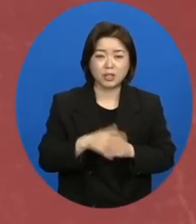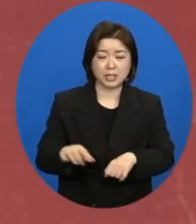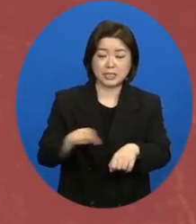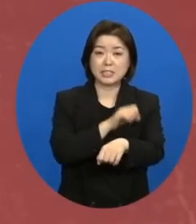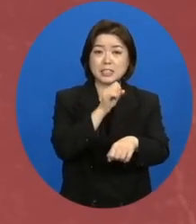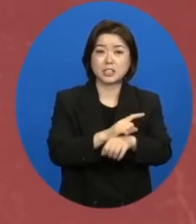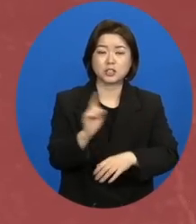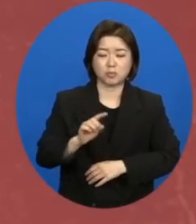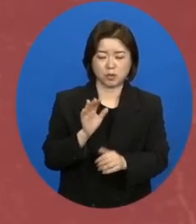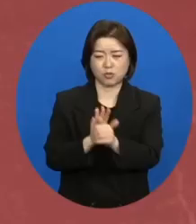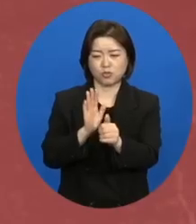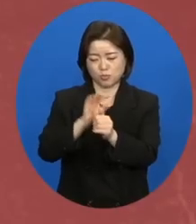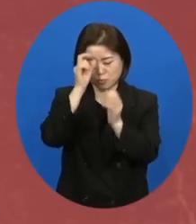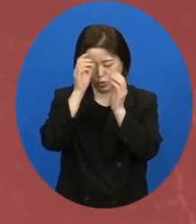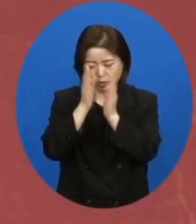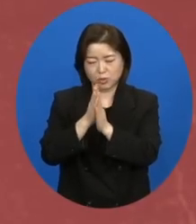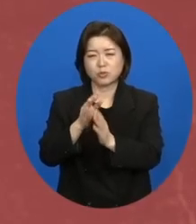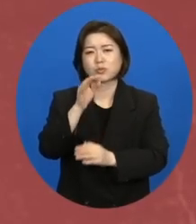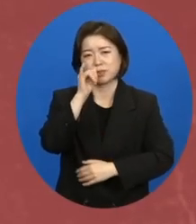특징이 중보기도를 해요.